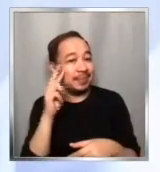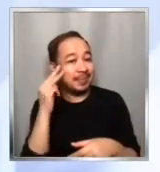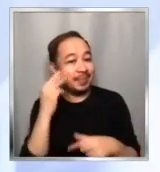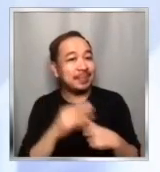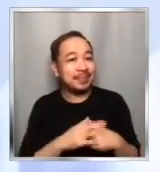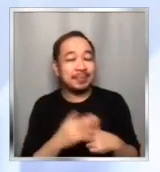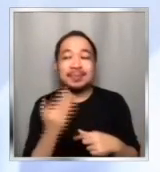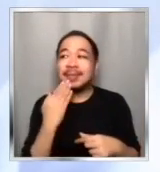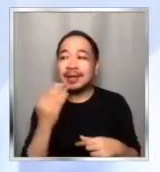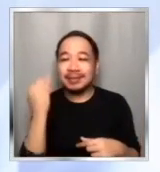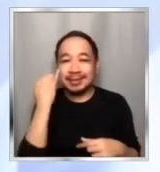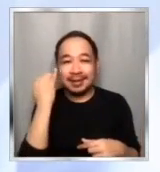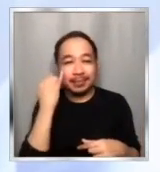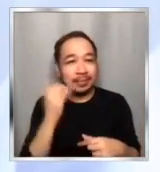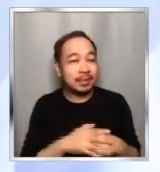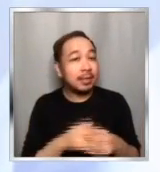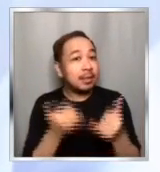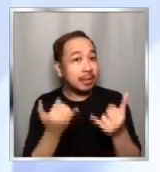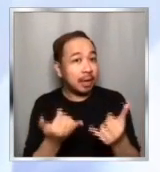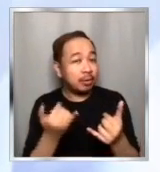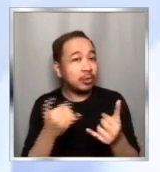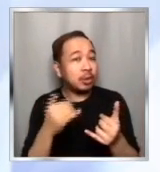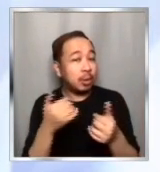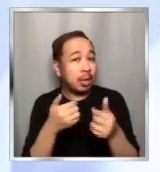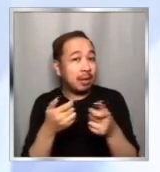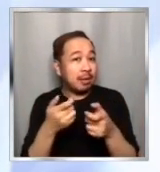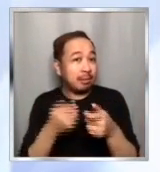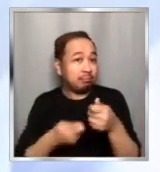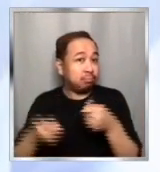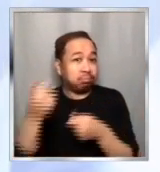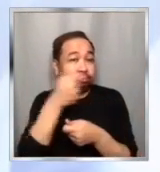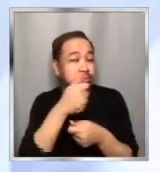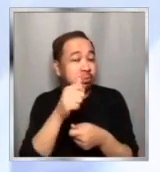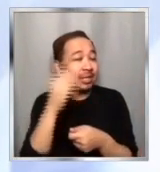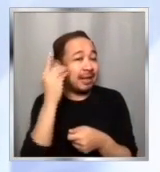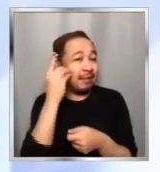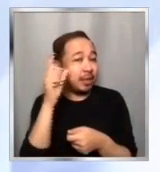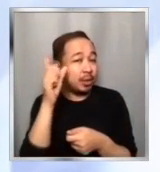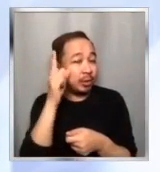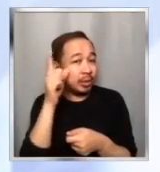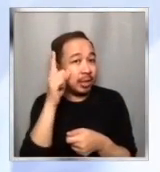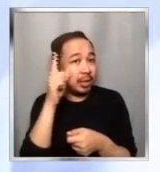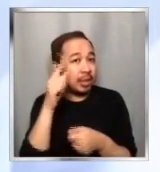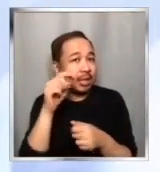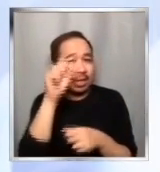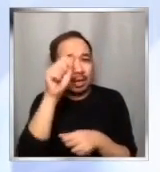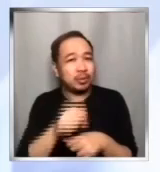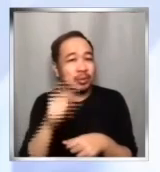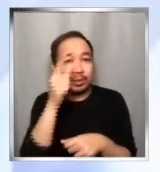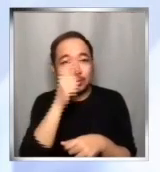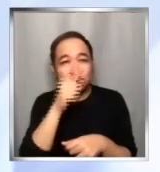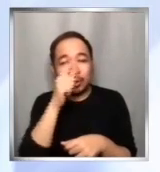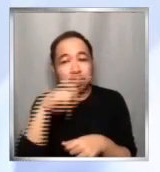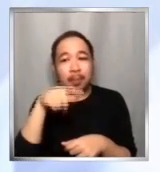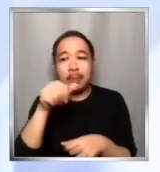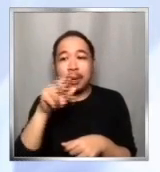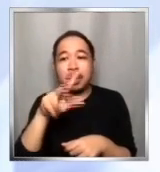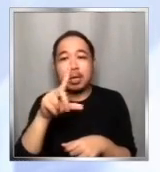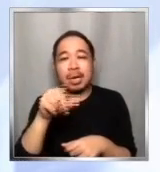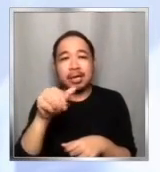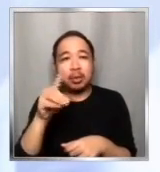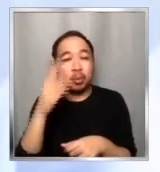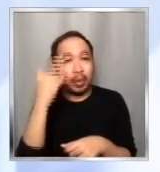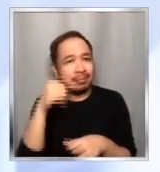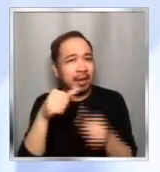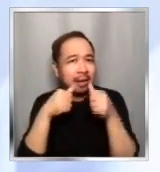Sa ibang balita, ipatatawag ni Defense Secretary Delfin Lorenzana si Southern Luzon Command Chief Antonio Parlade kasunod ng pahayag nito